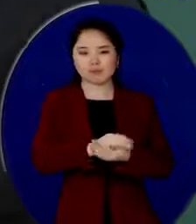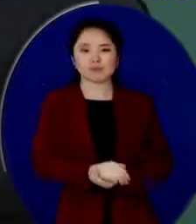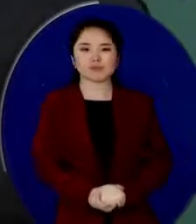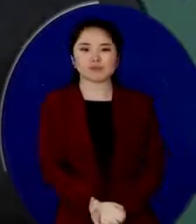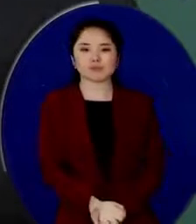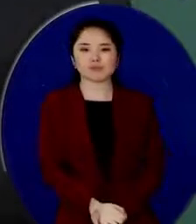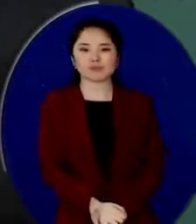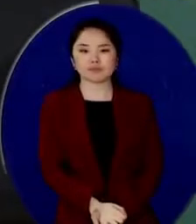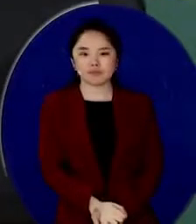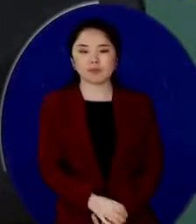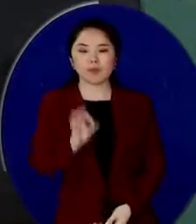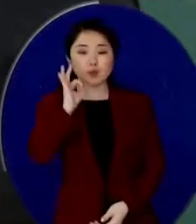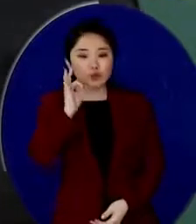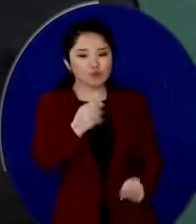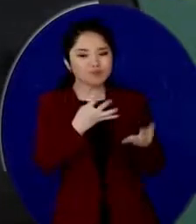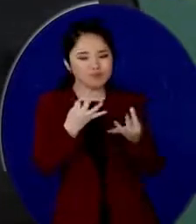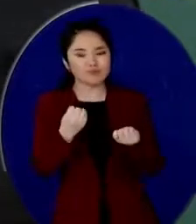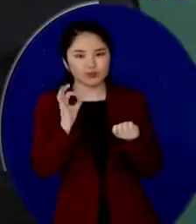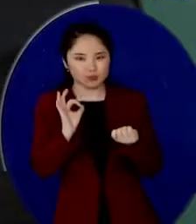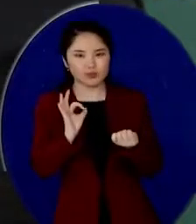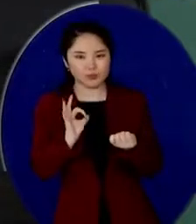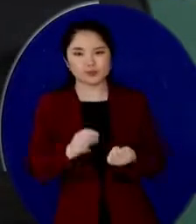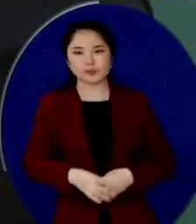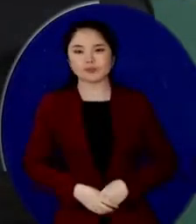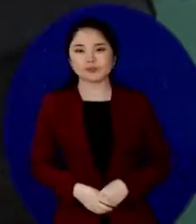бид нар зөв бодсон байна.